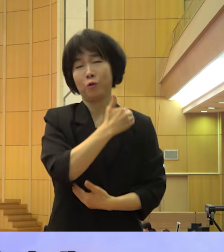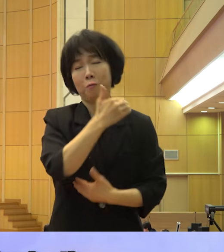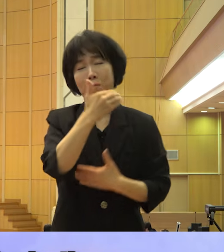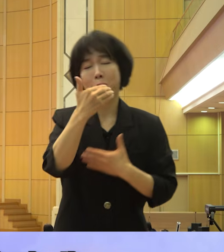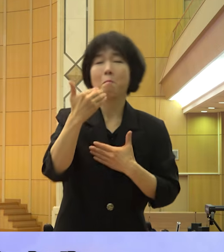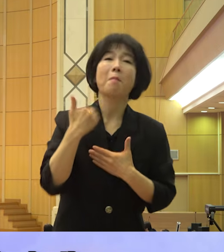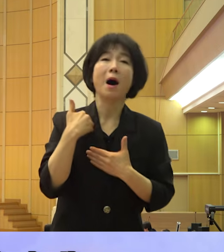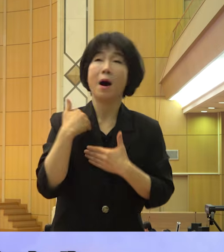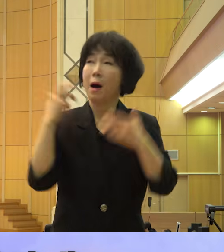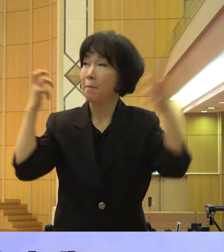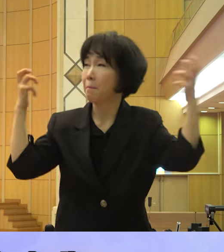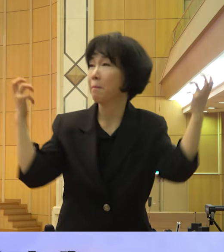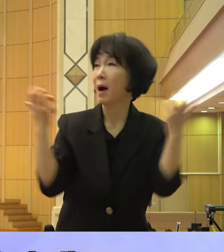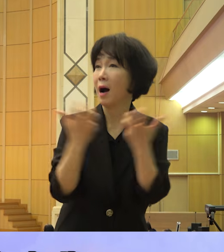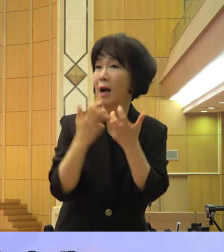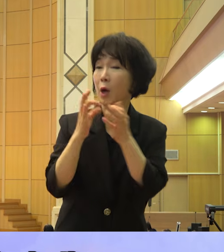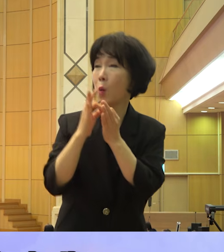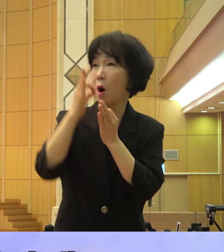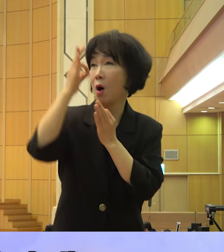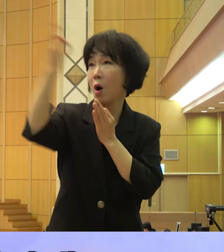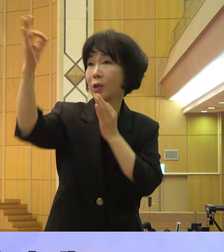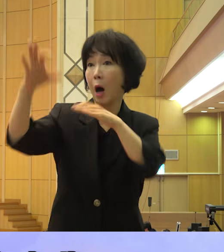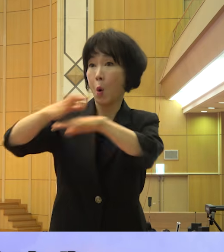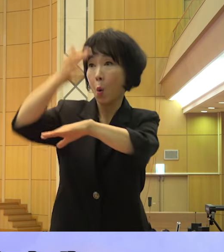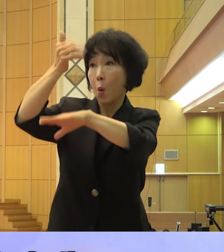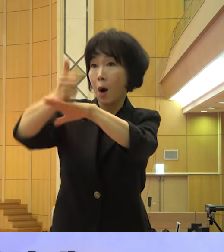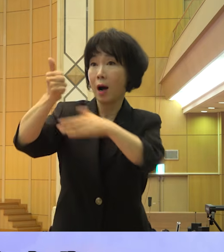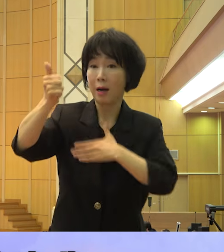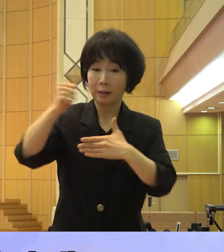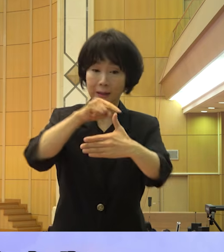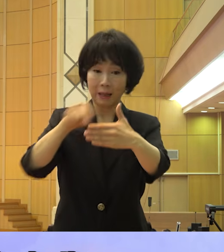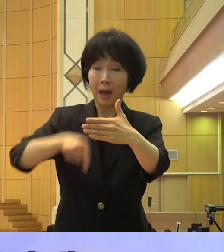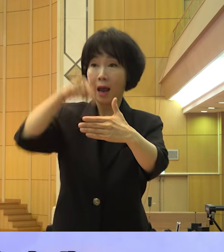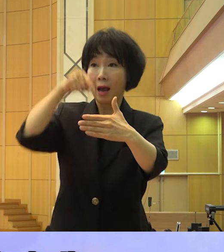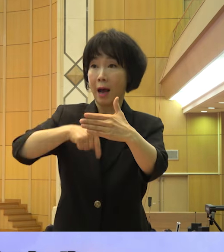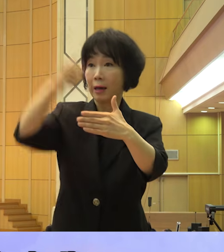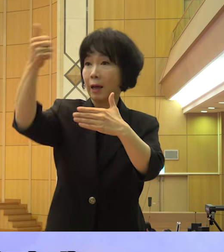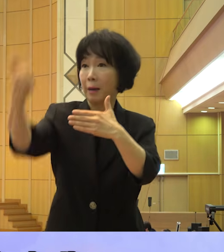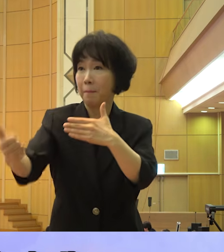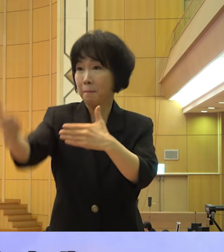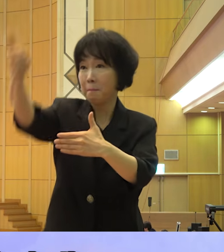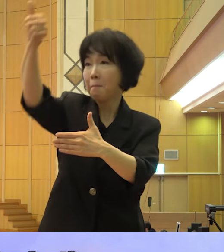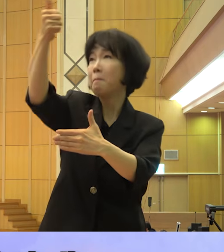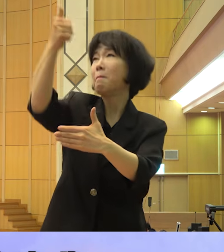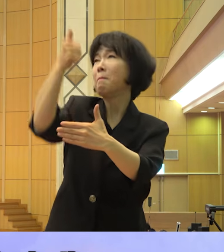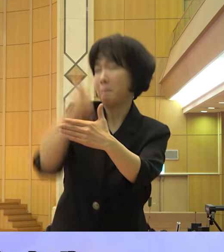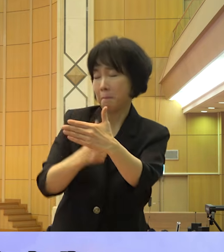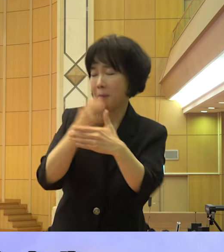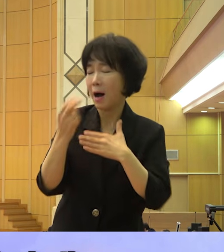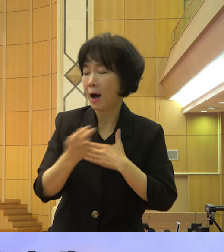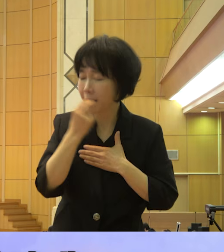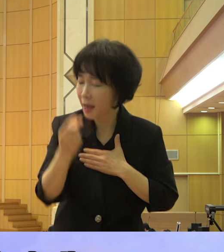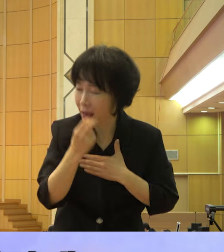예수로 충만하네. 영원한 왕 내 안에